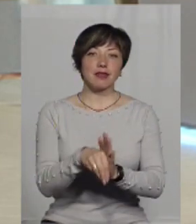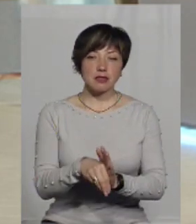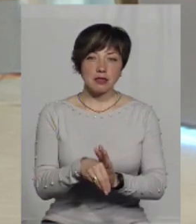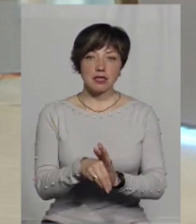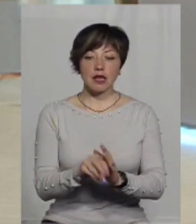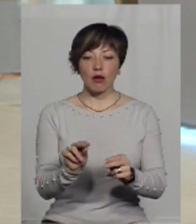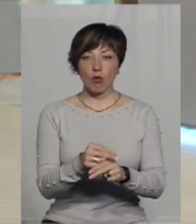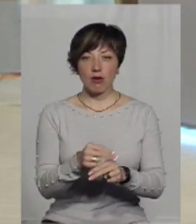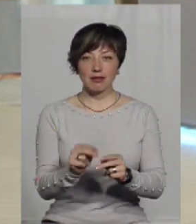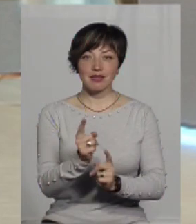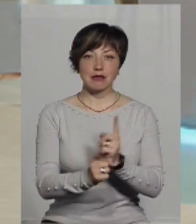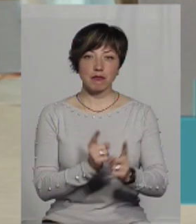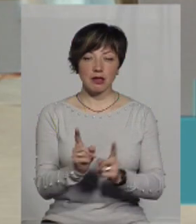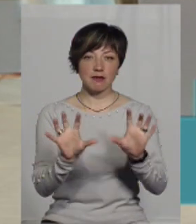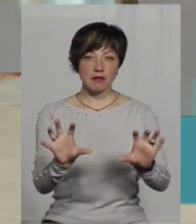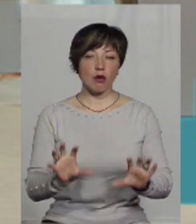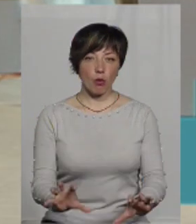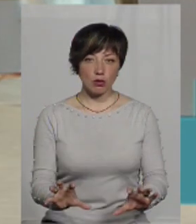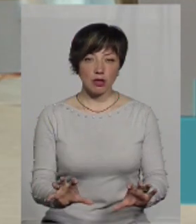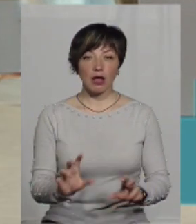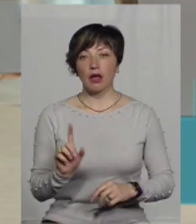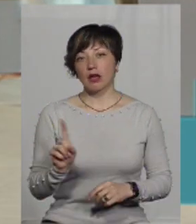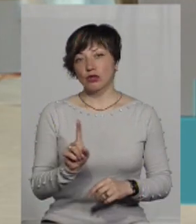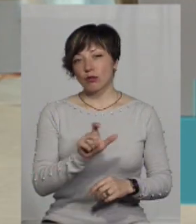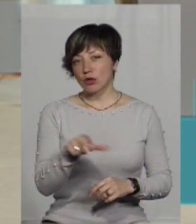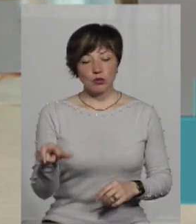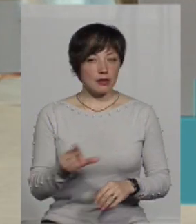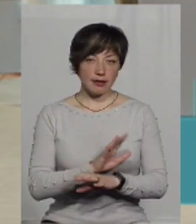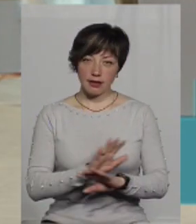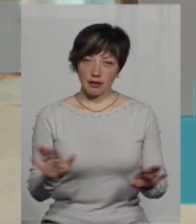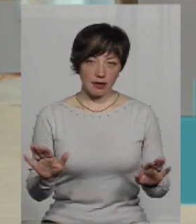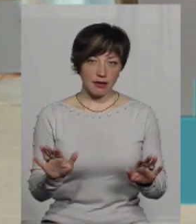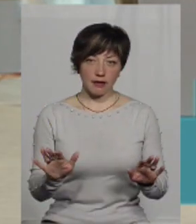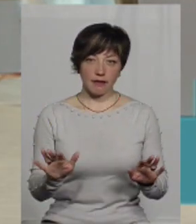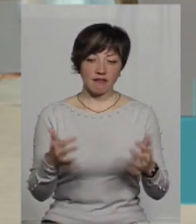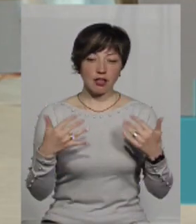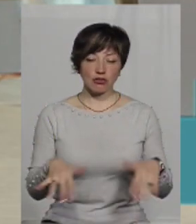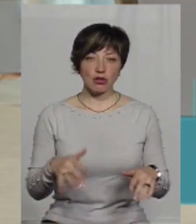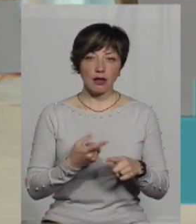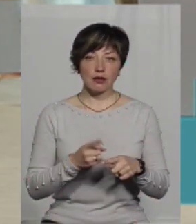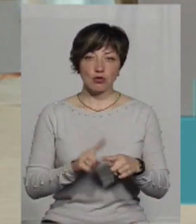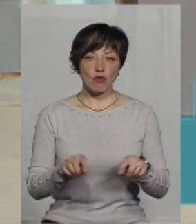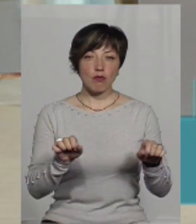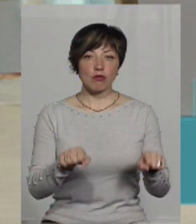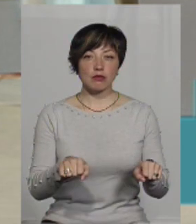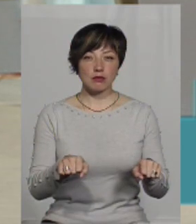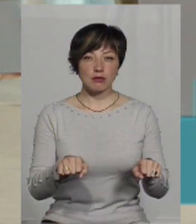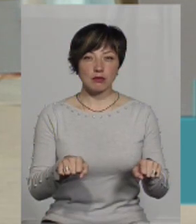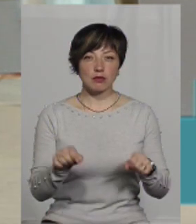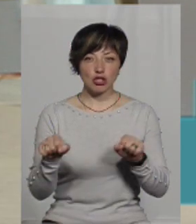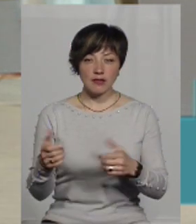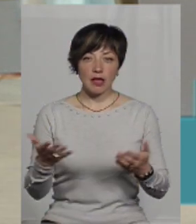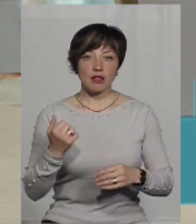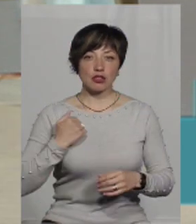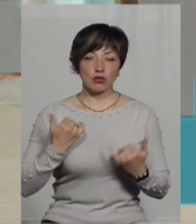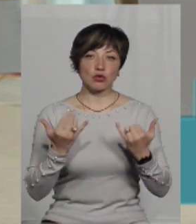внести корективи, зміни в закон, щоб люди не втрачали цю от можливості, які, на жаль,